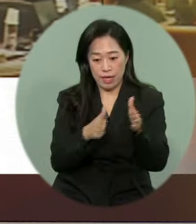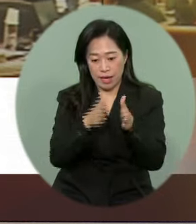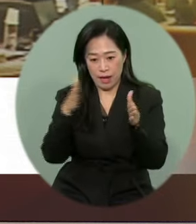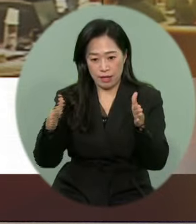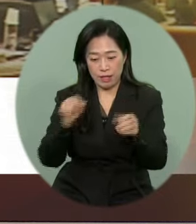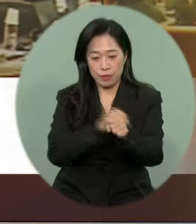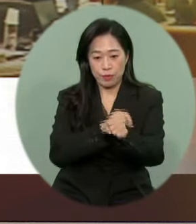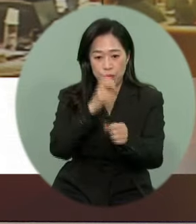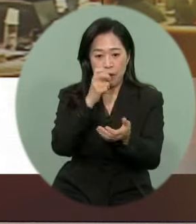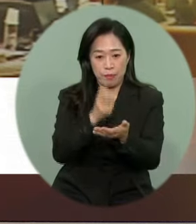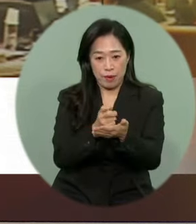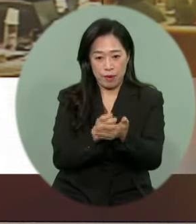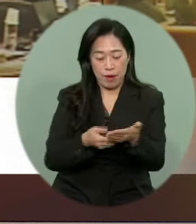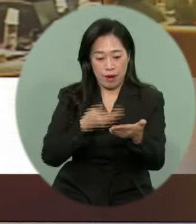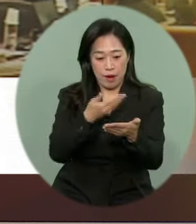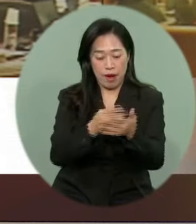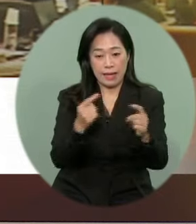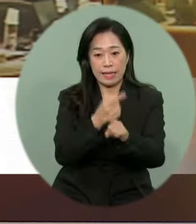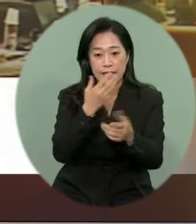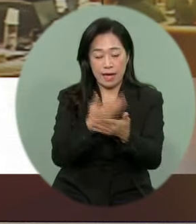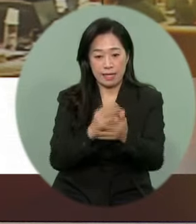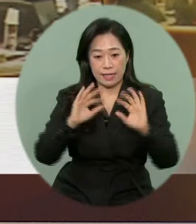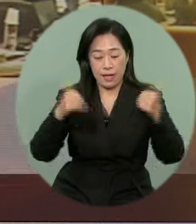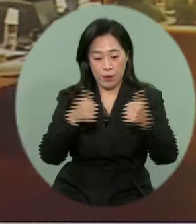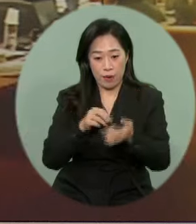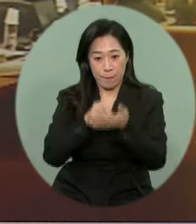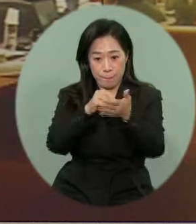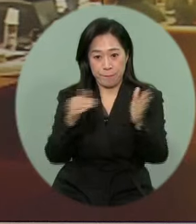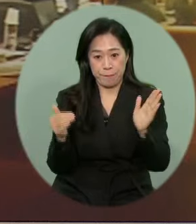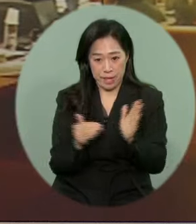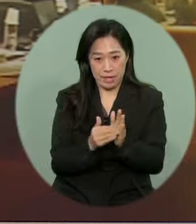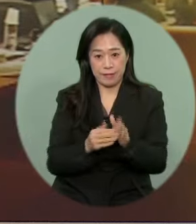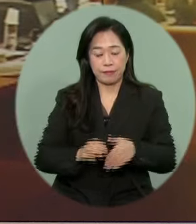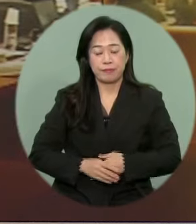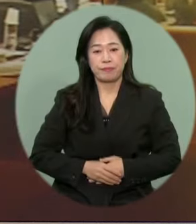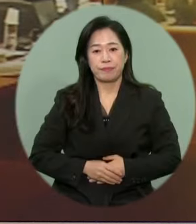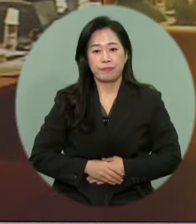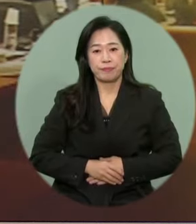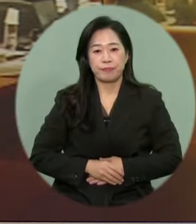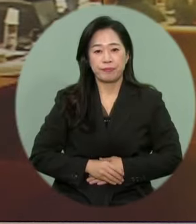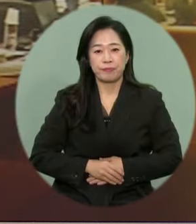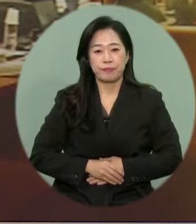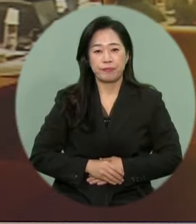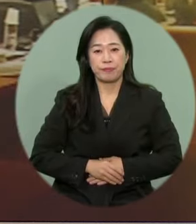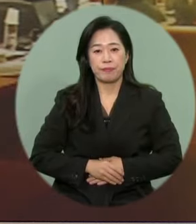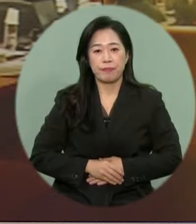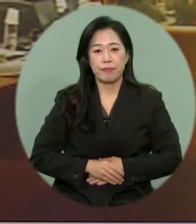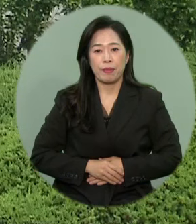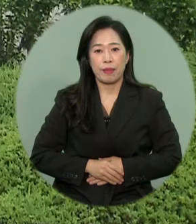특별법 개정안이 국회의 첫 문턱을 넘었습니다 김단비 기자가 보도합니다